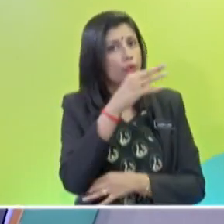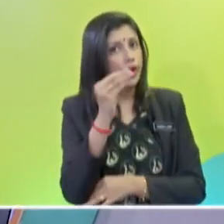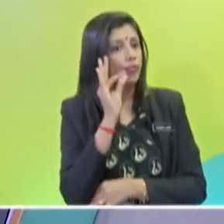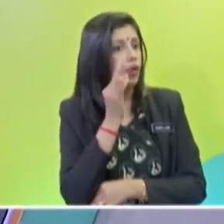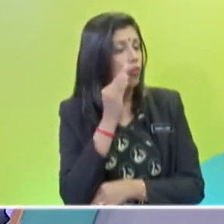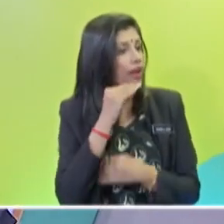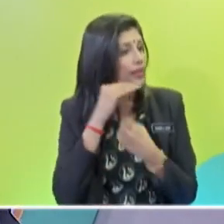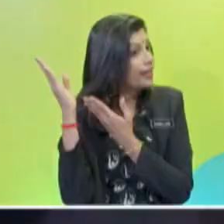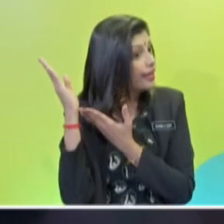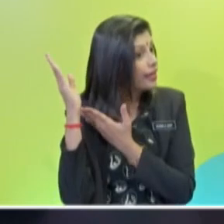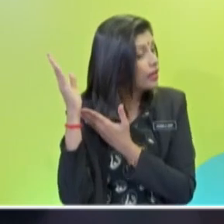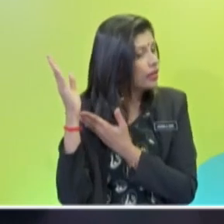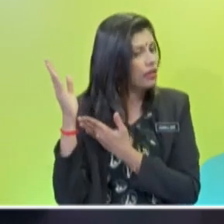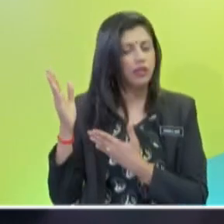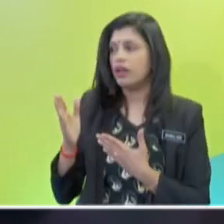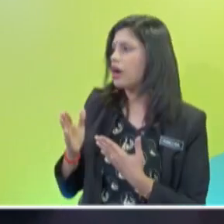ini?